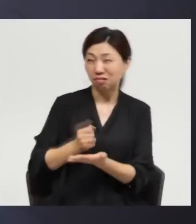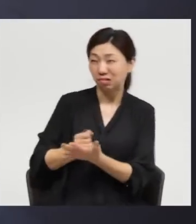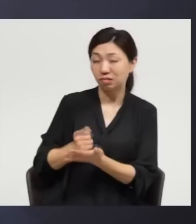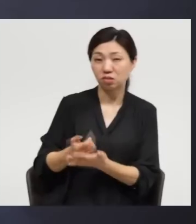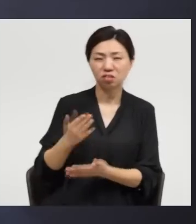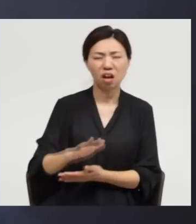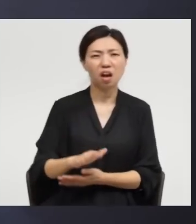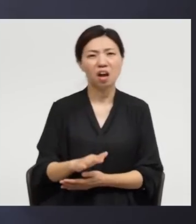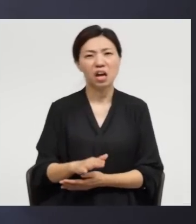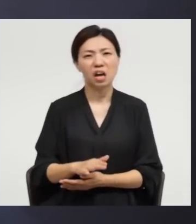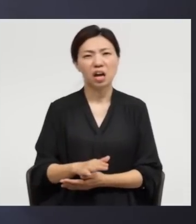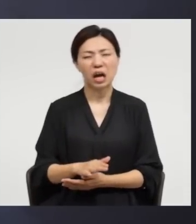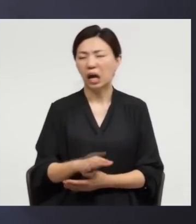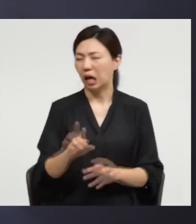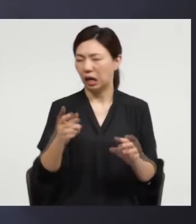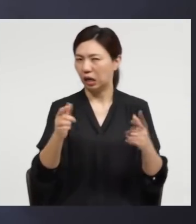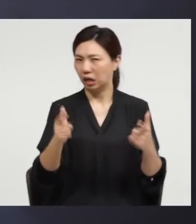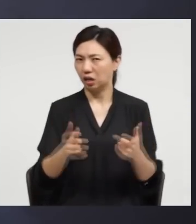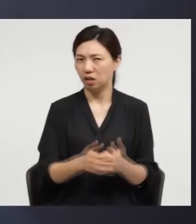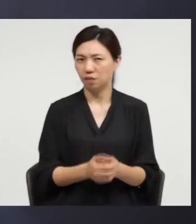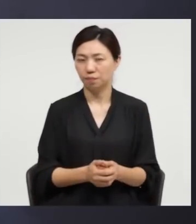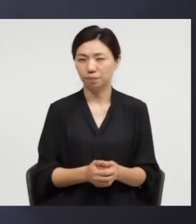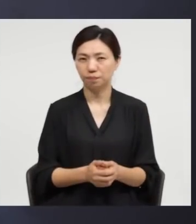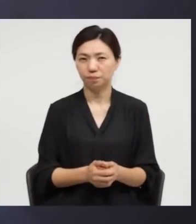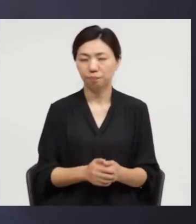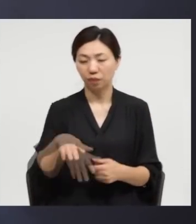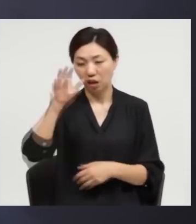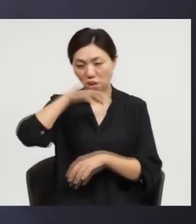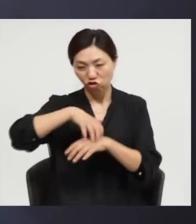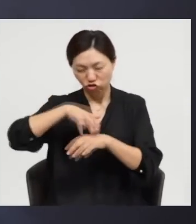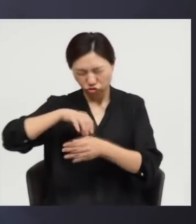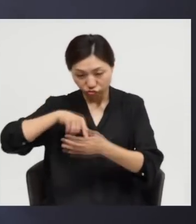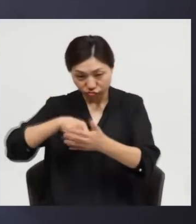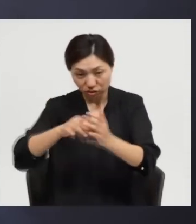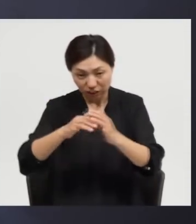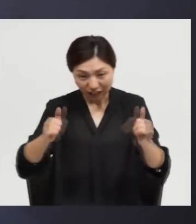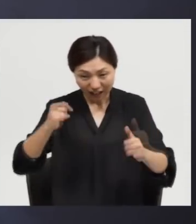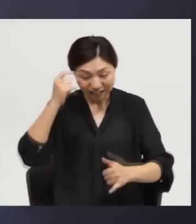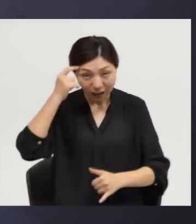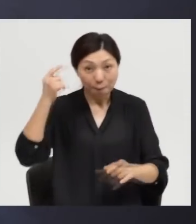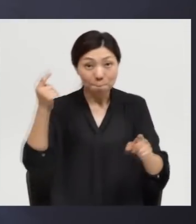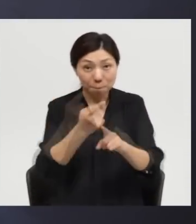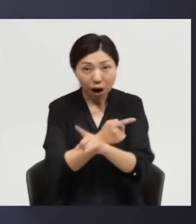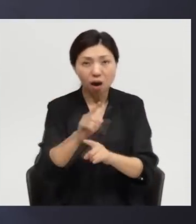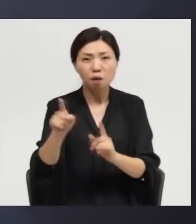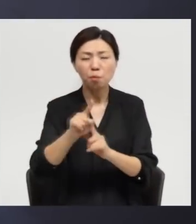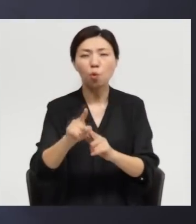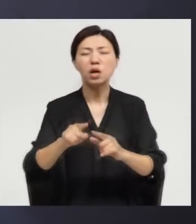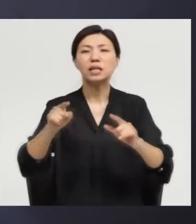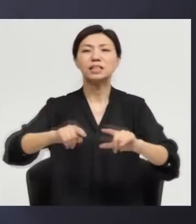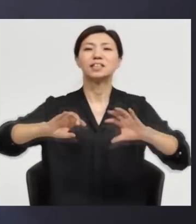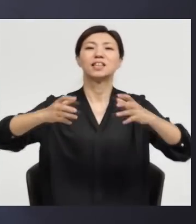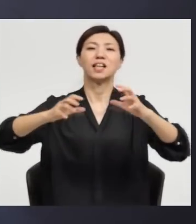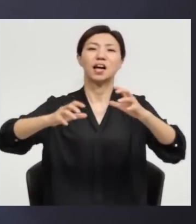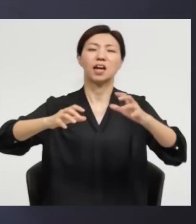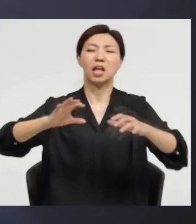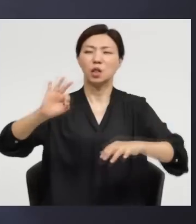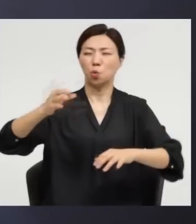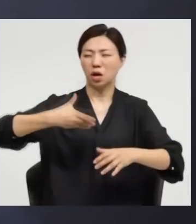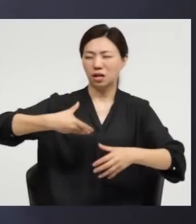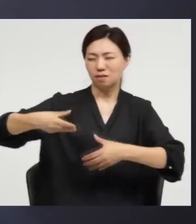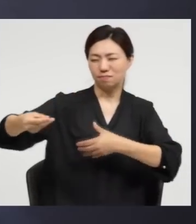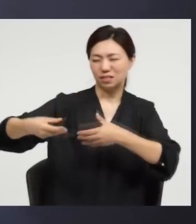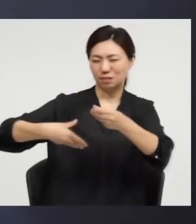이래가 이 생긴 문제다. 이렇게 생각하면 수행적 관점이 아니다. 이 세상은 우리가 살아가면서 돈